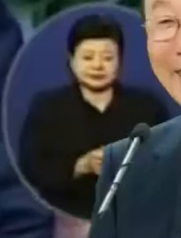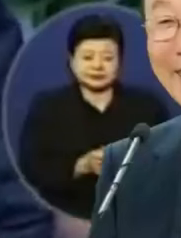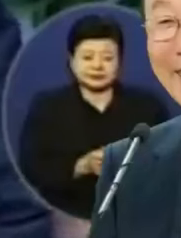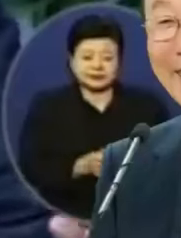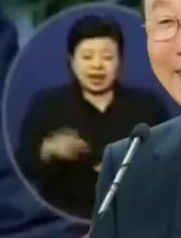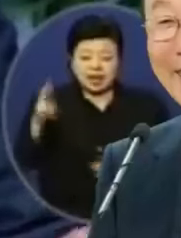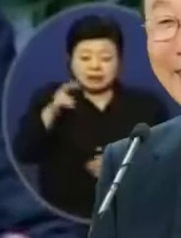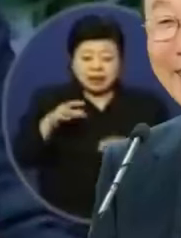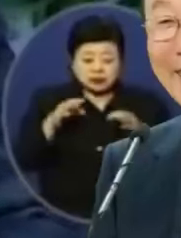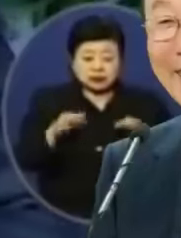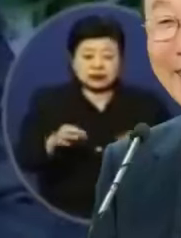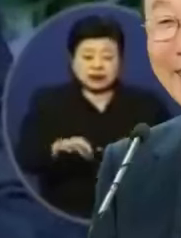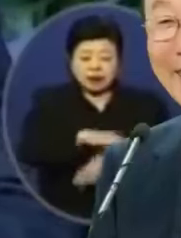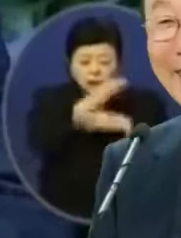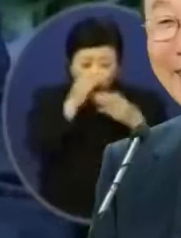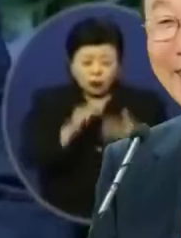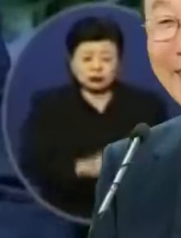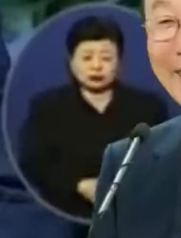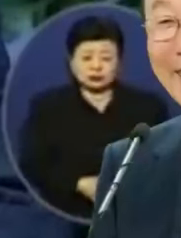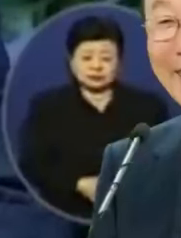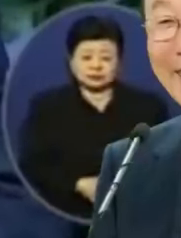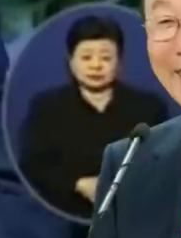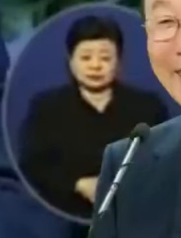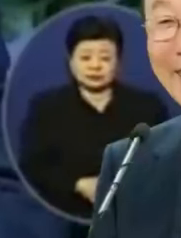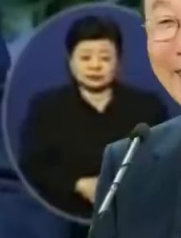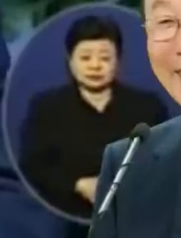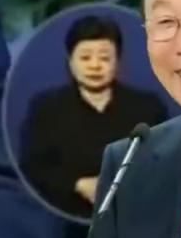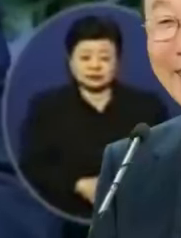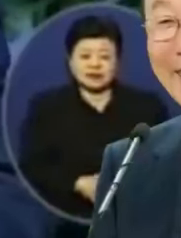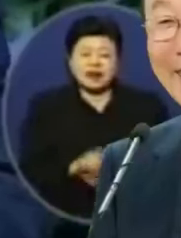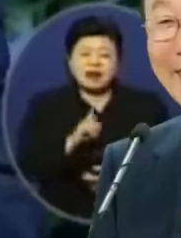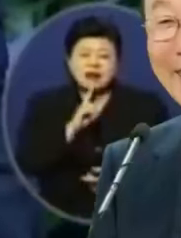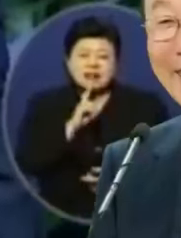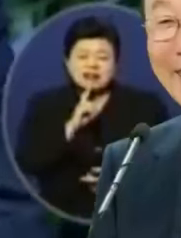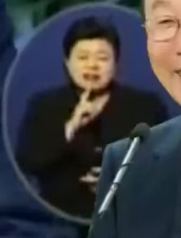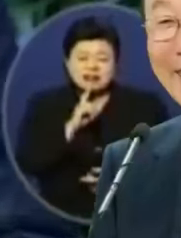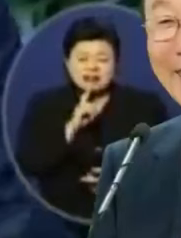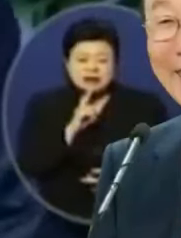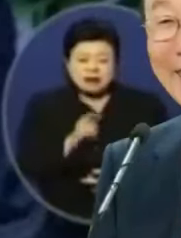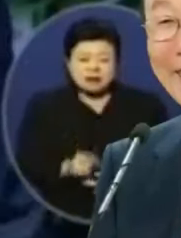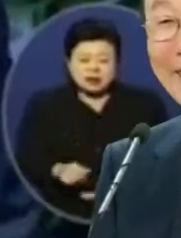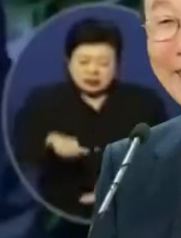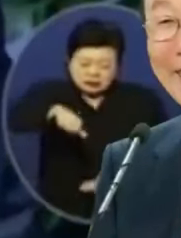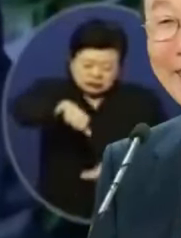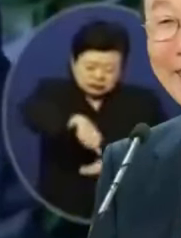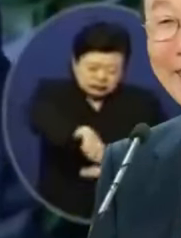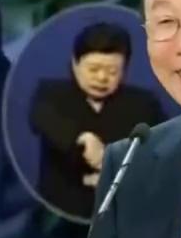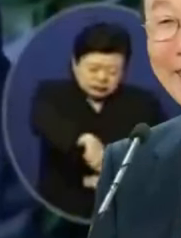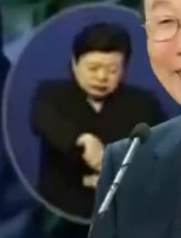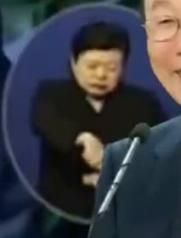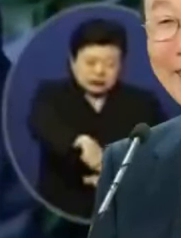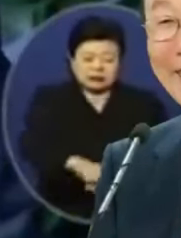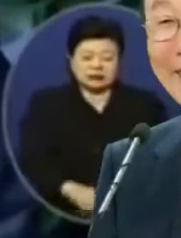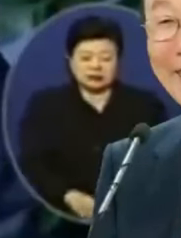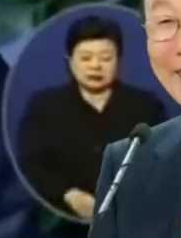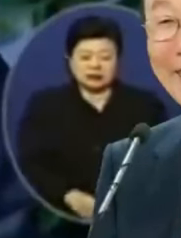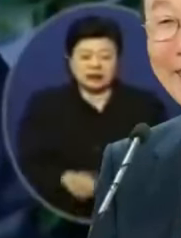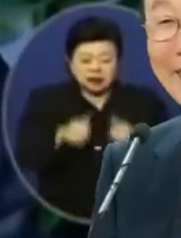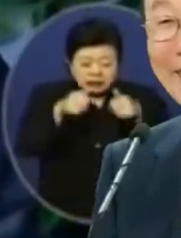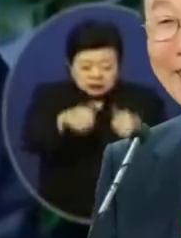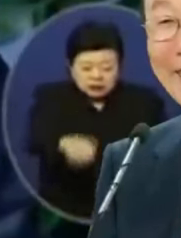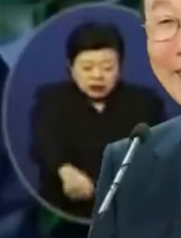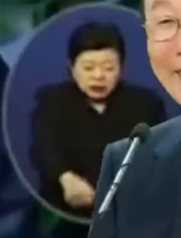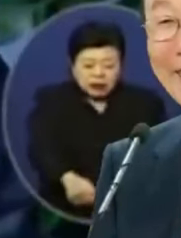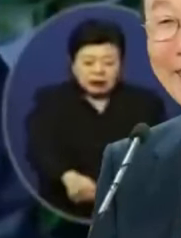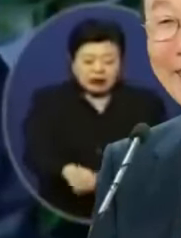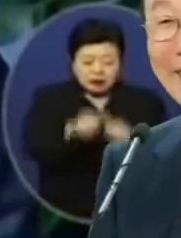음악 소리가 날 때 모두 다 엉덩이를 치켜 들고 땅에 머리를 대어서 우상